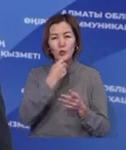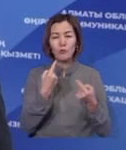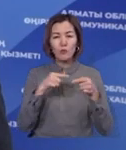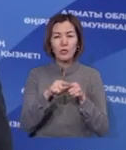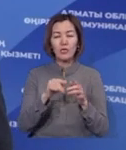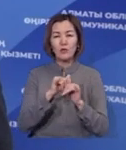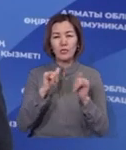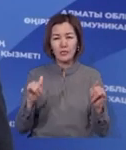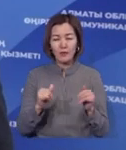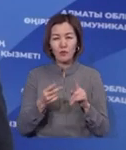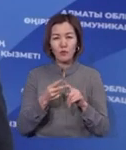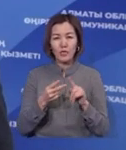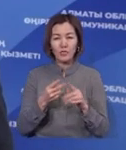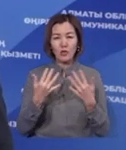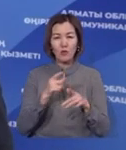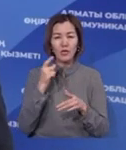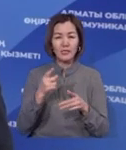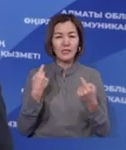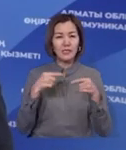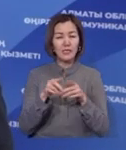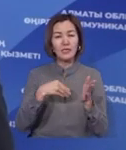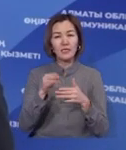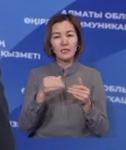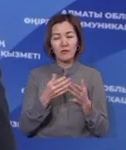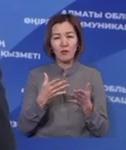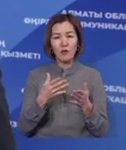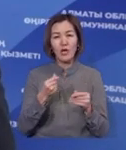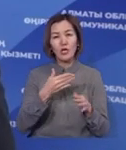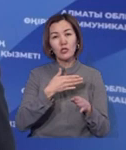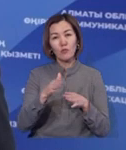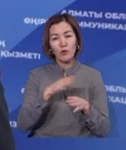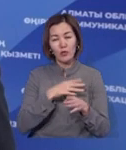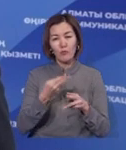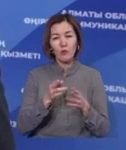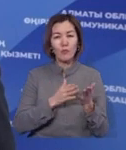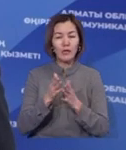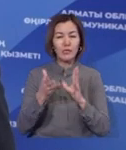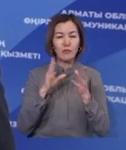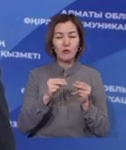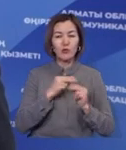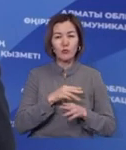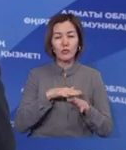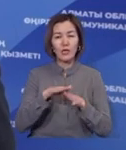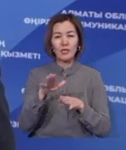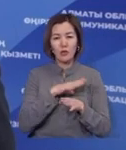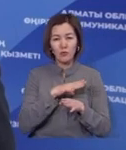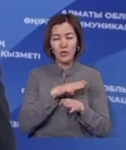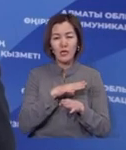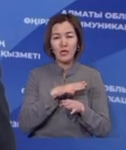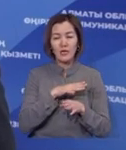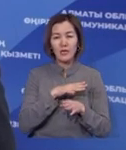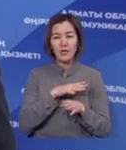технологиясын дамыту, екінші ауыл шаруашылық техникасын сатып алуға. Осы бағыттар бойынша да қазіргі таңда